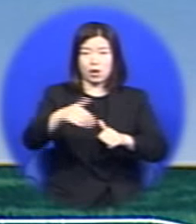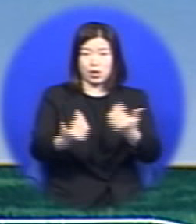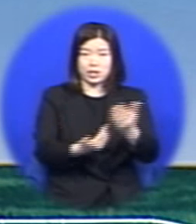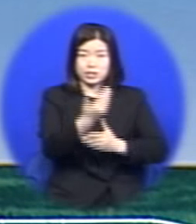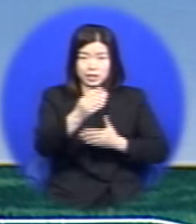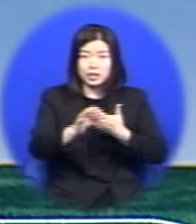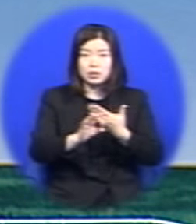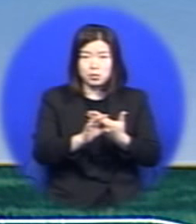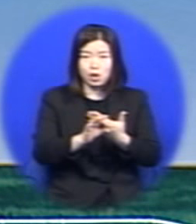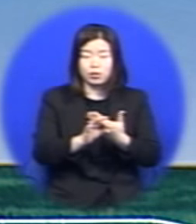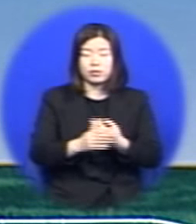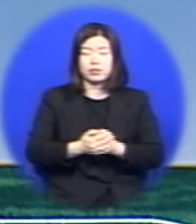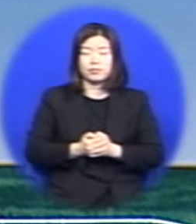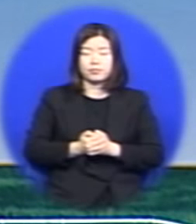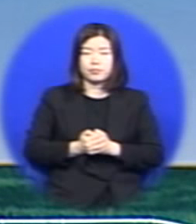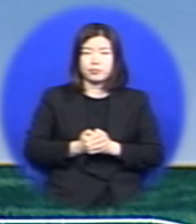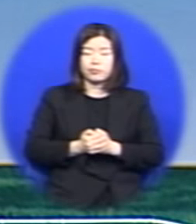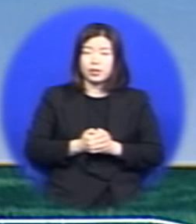벌어지게 되면,